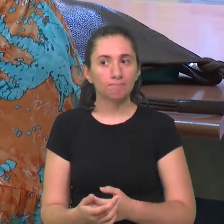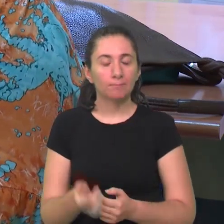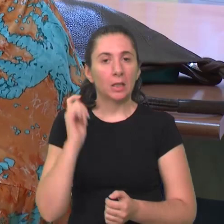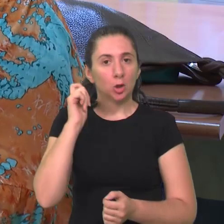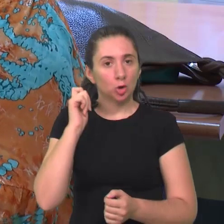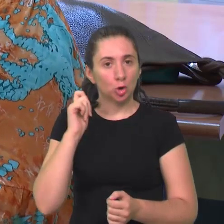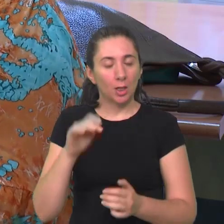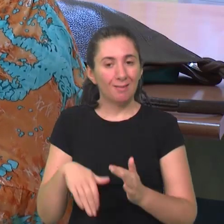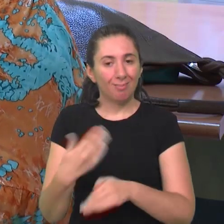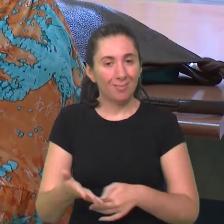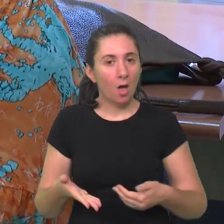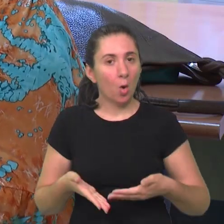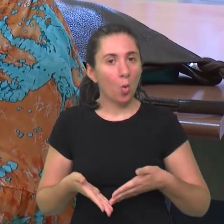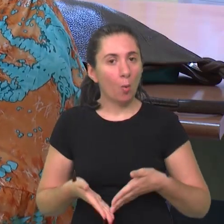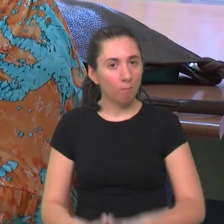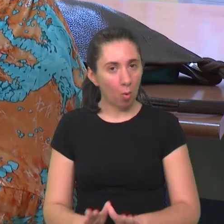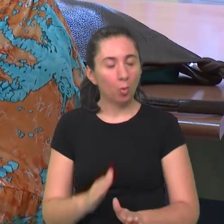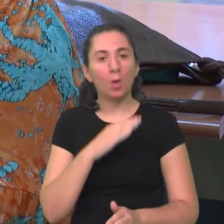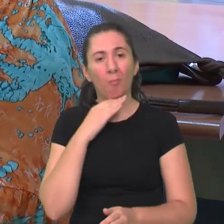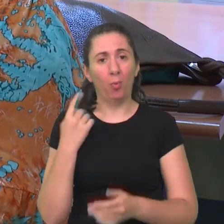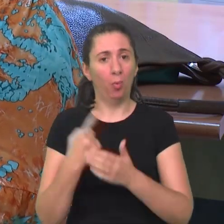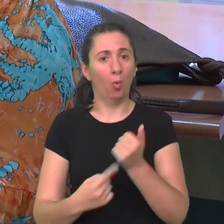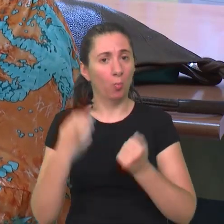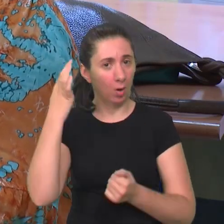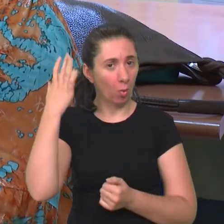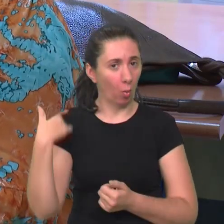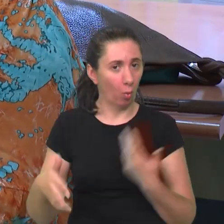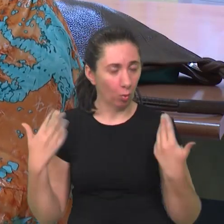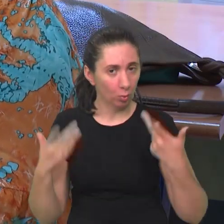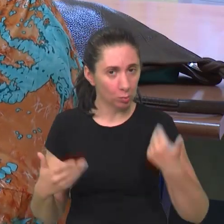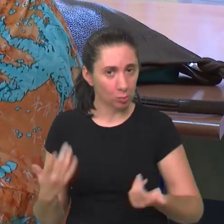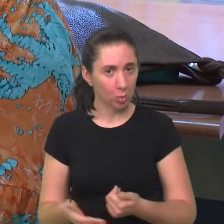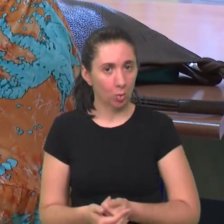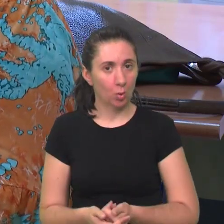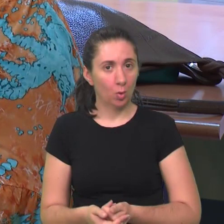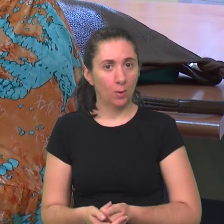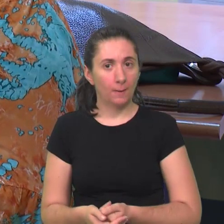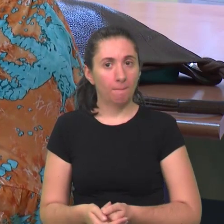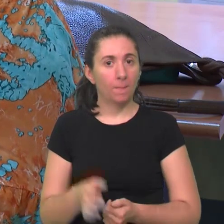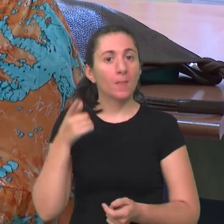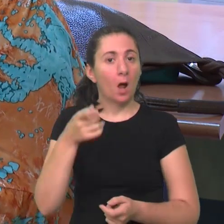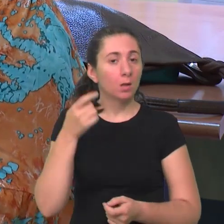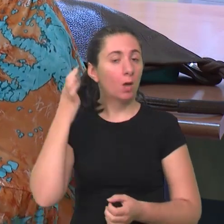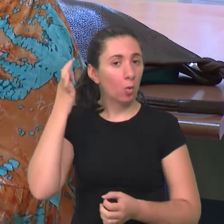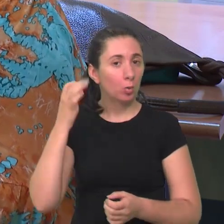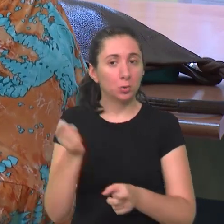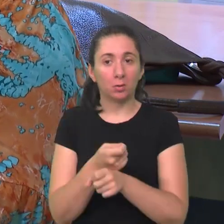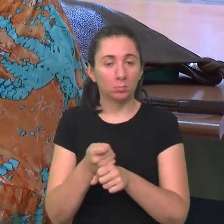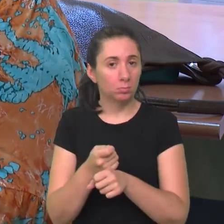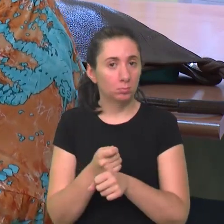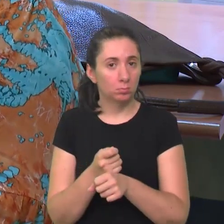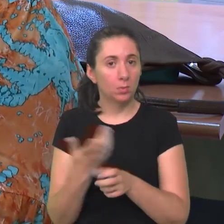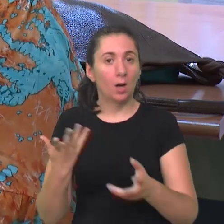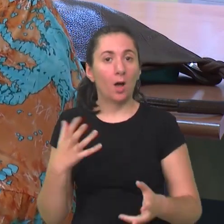žene nakon poroda više gube kosu, ali se ta kosa obnovi i opet pod